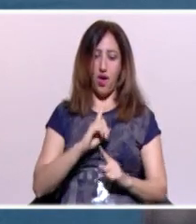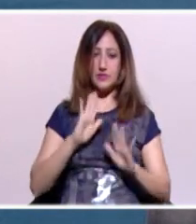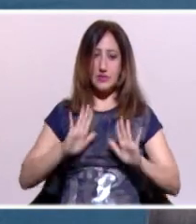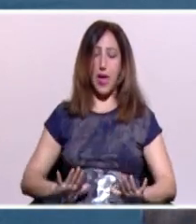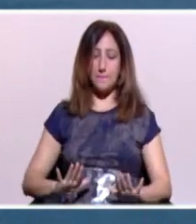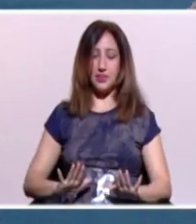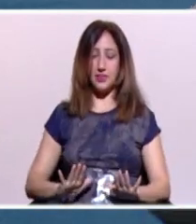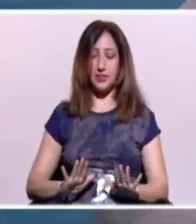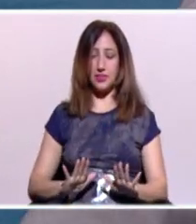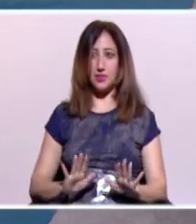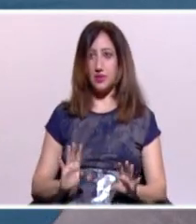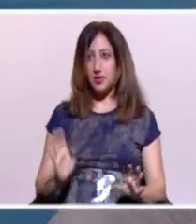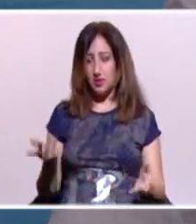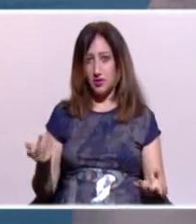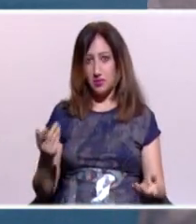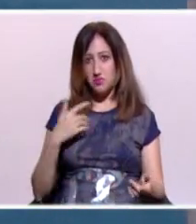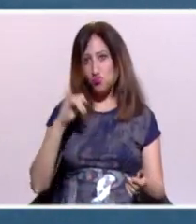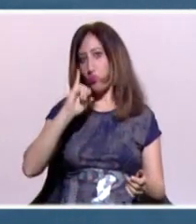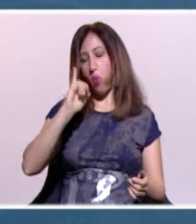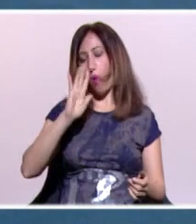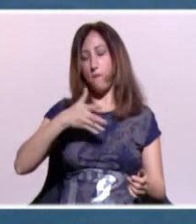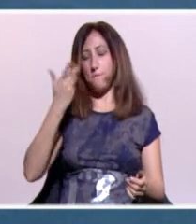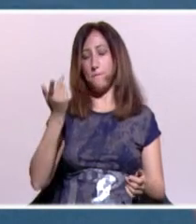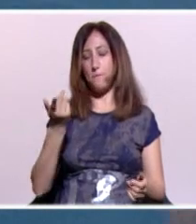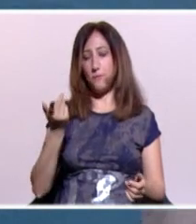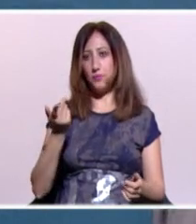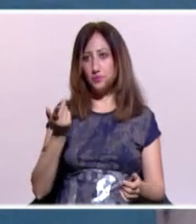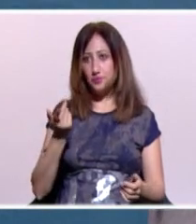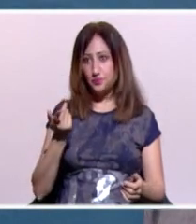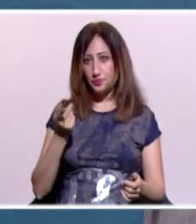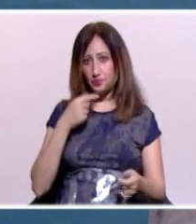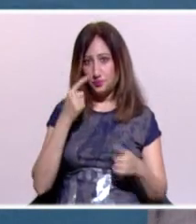هضحي عشانكم. فهو ثبات رمزي مش ثبات طارق خالص.